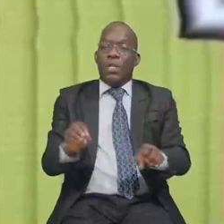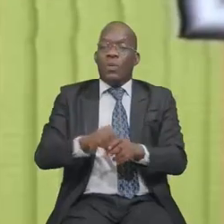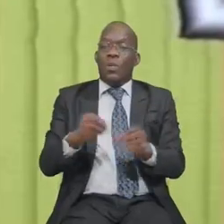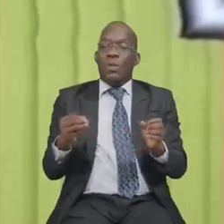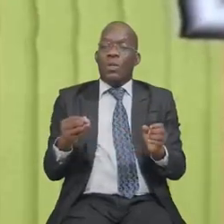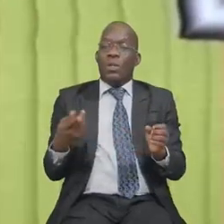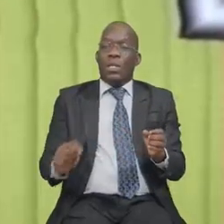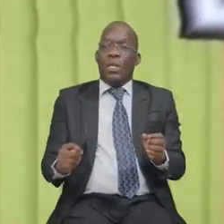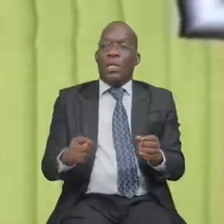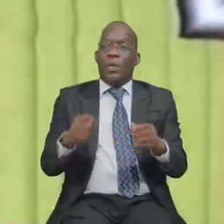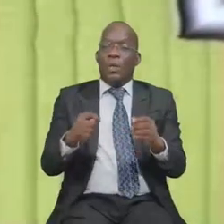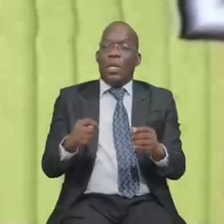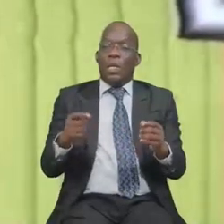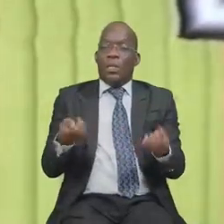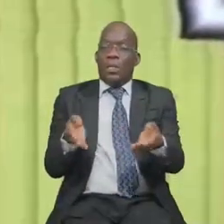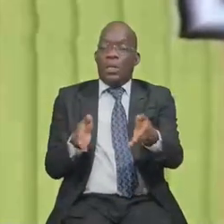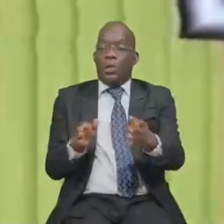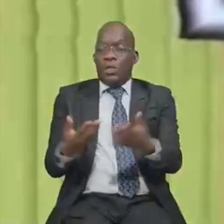Verset 10. Il dit,